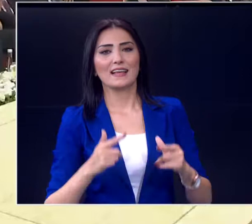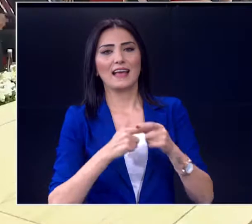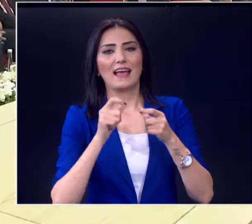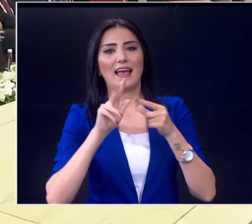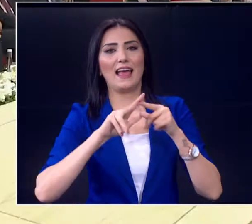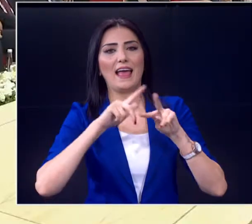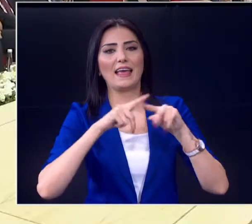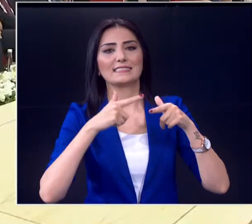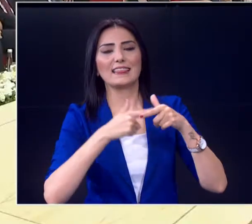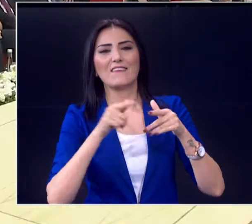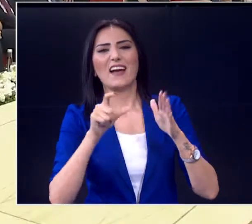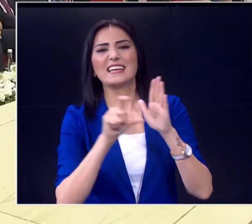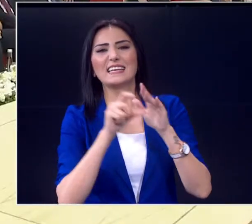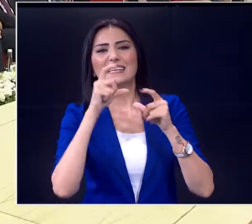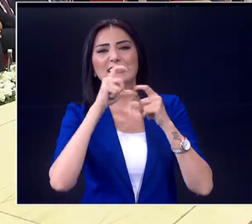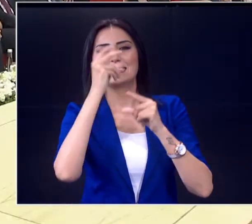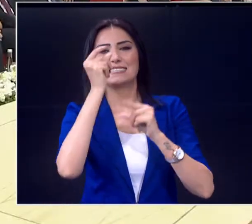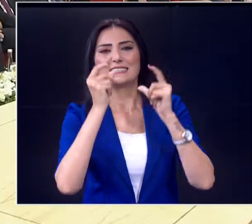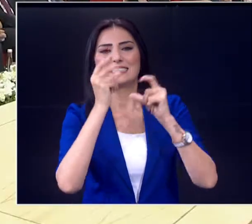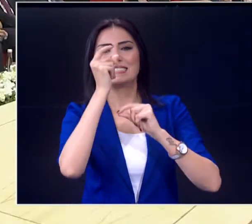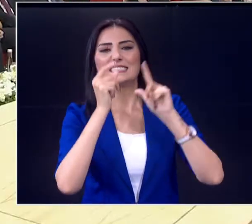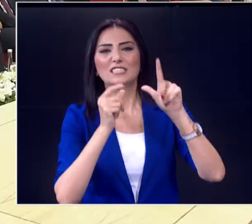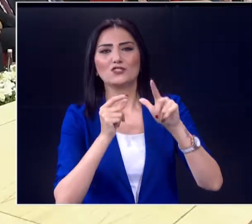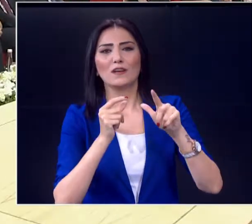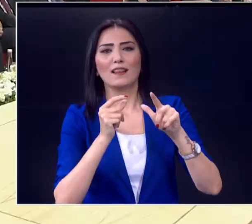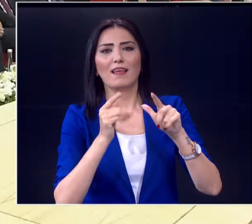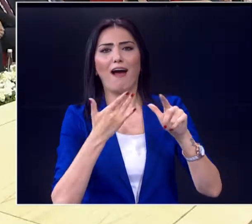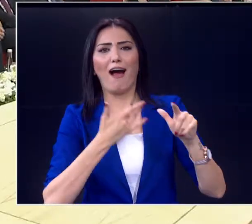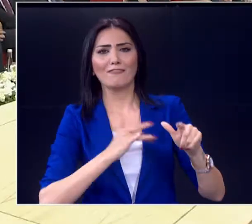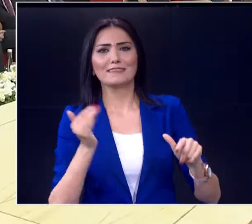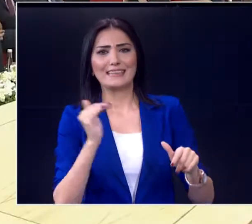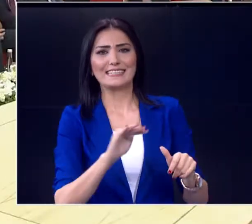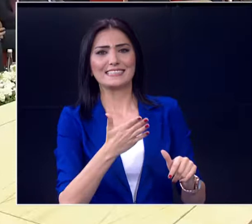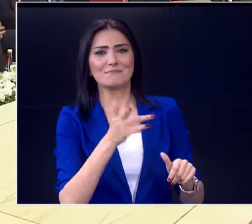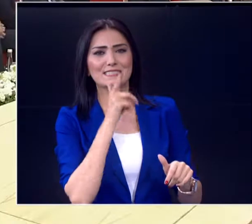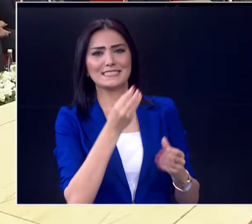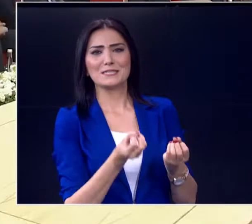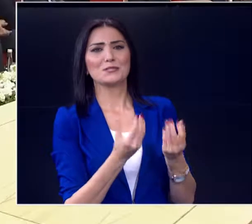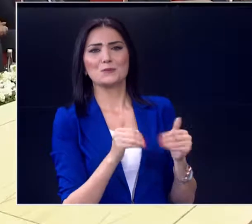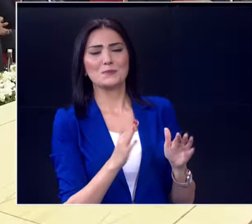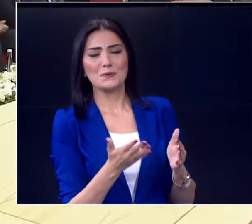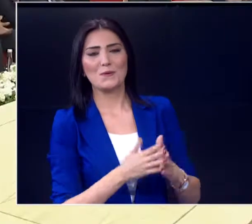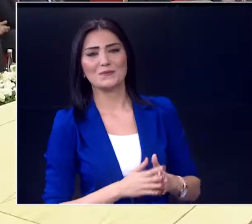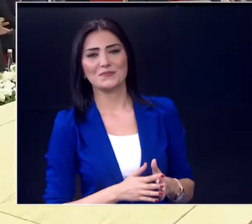Esnafa sicil affı getirdik mi? Sesini çıkmıyor.